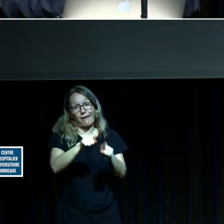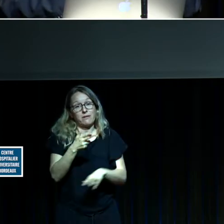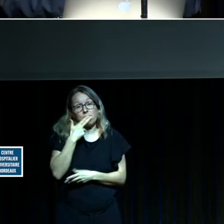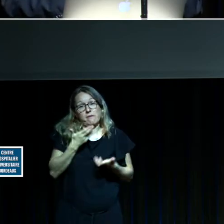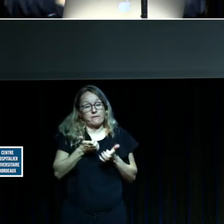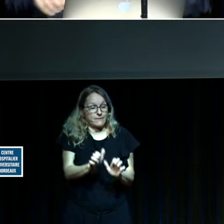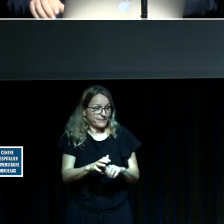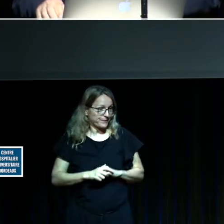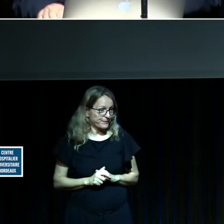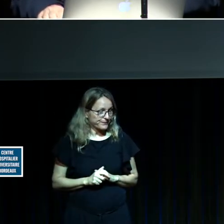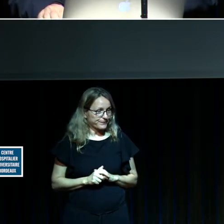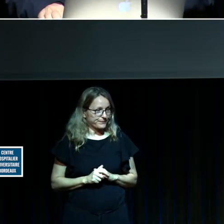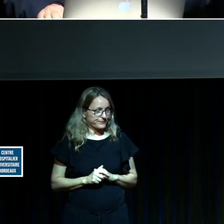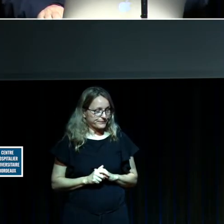ça.